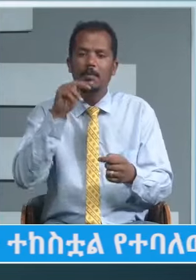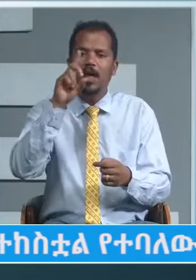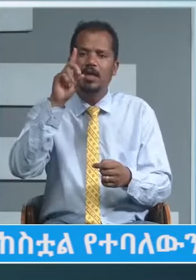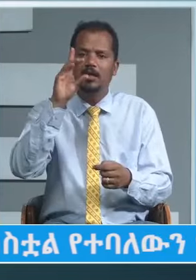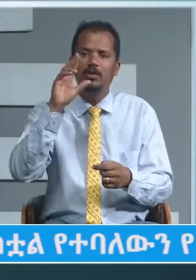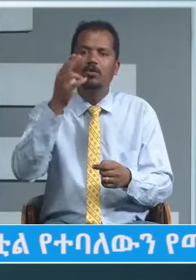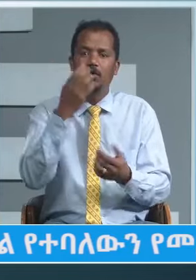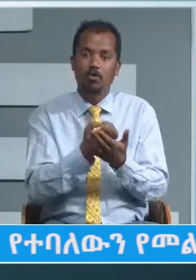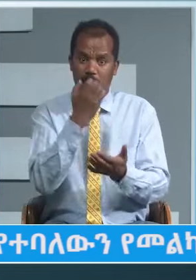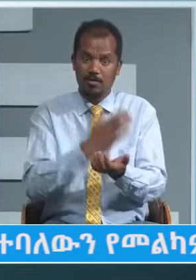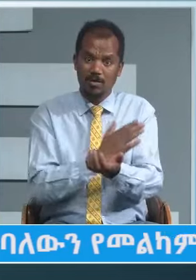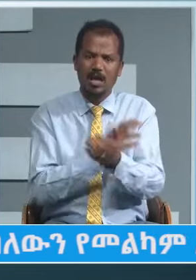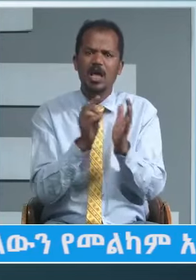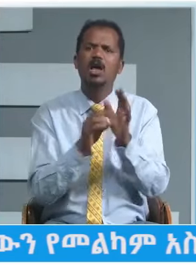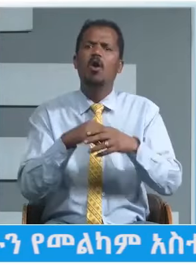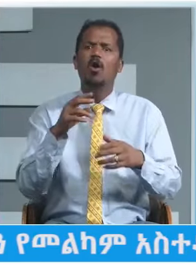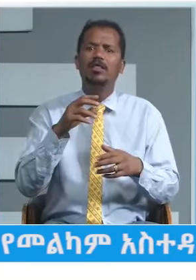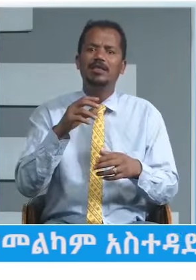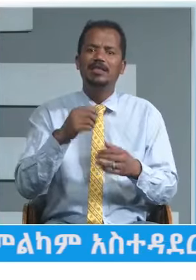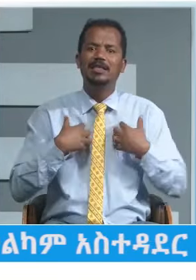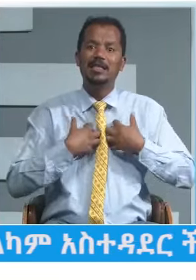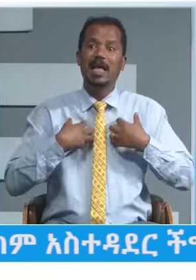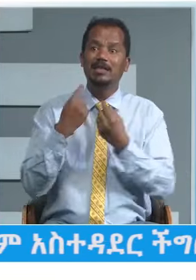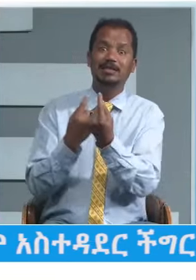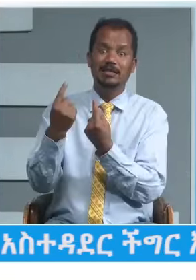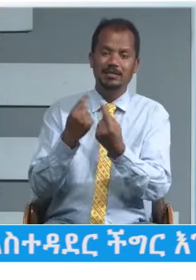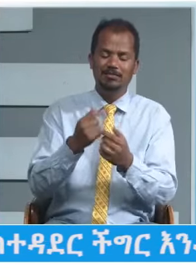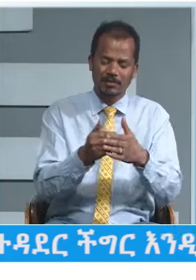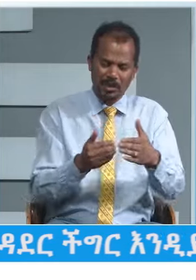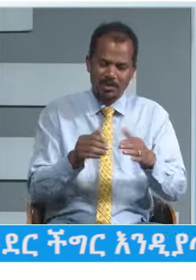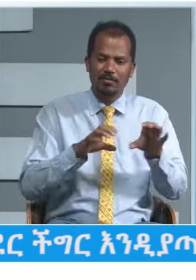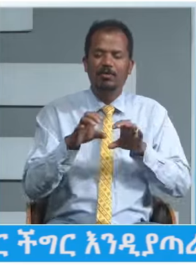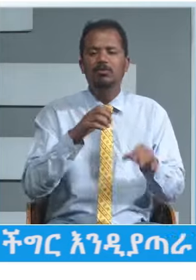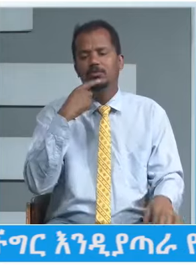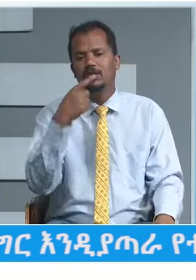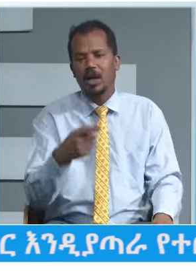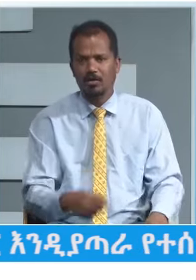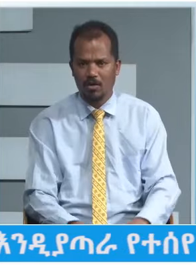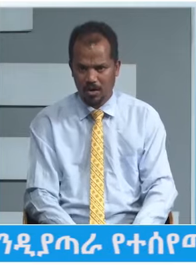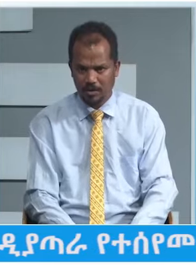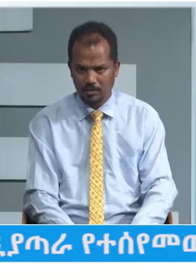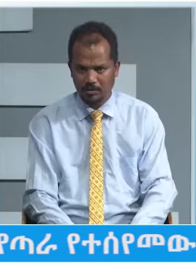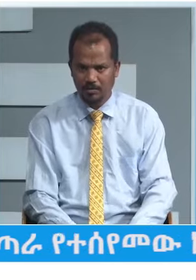የማክሮ ኢኮኖሚ ፖሊሲ ማሻሻያው ህገ ወጥ የቁምሳት ንግድን እንዲቀንስ ማድረጉንም ተናግረዋል።